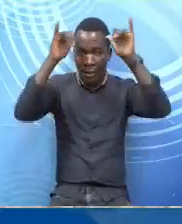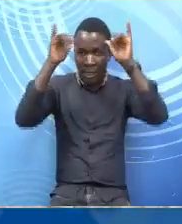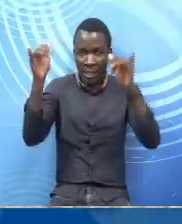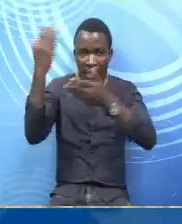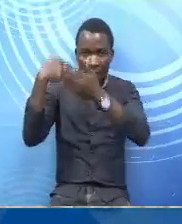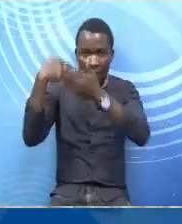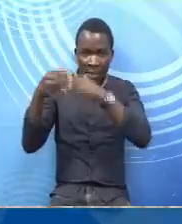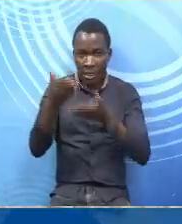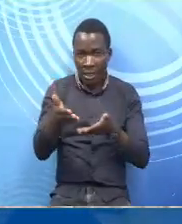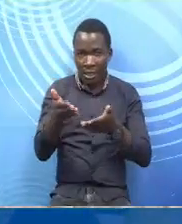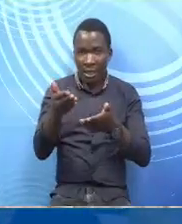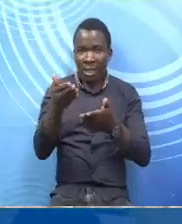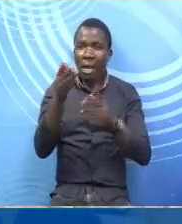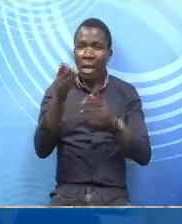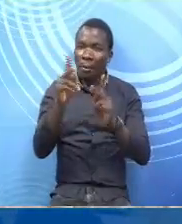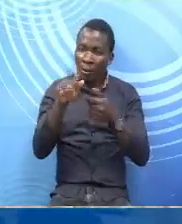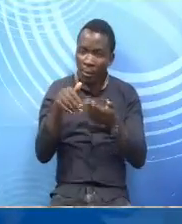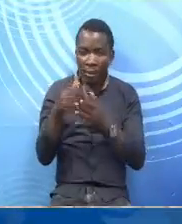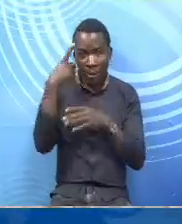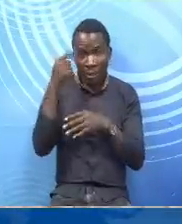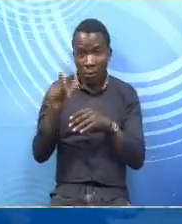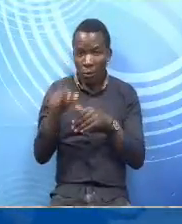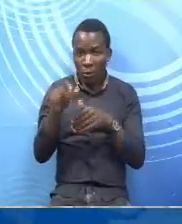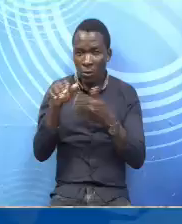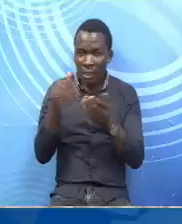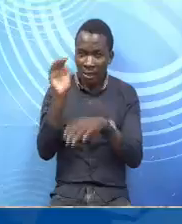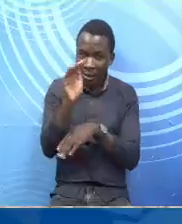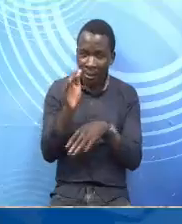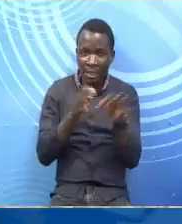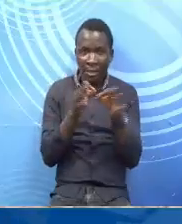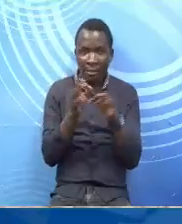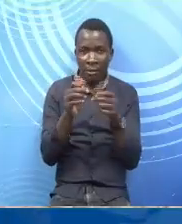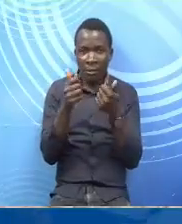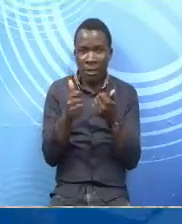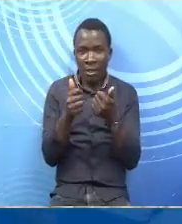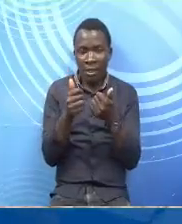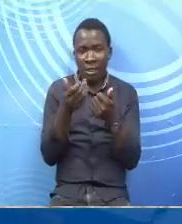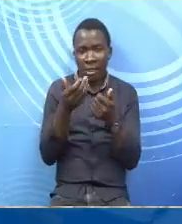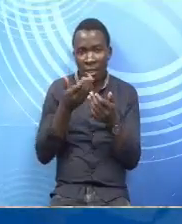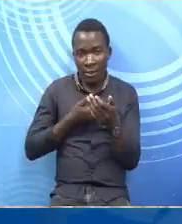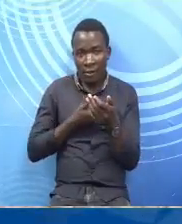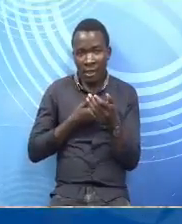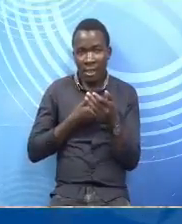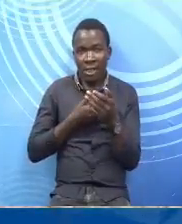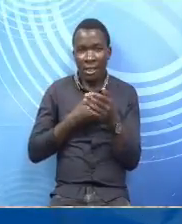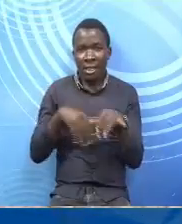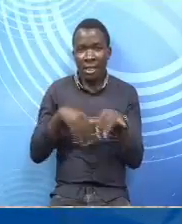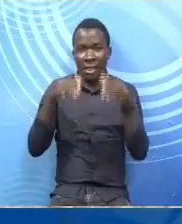inka, nta muntu n'umwe utabizi. Uwo babaza wese yabasobanurira ko nari ntunze. Ikiraro